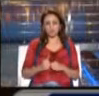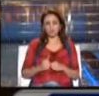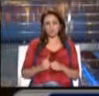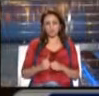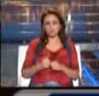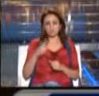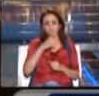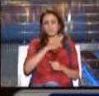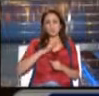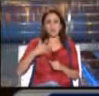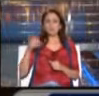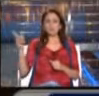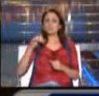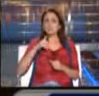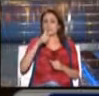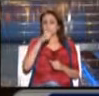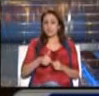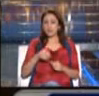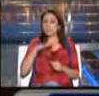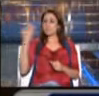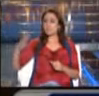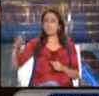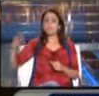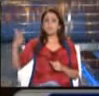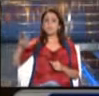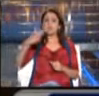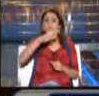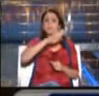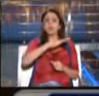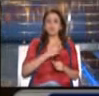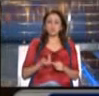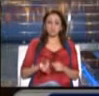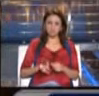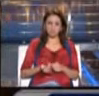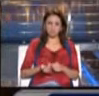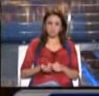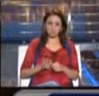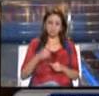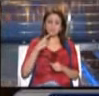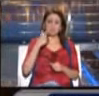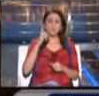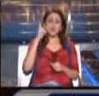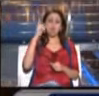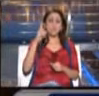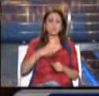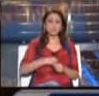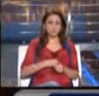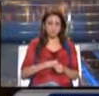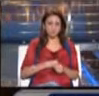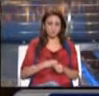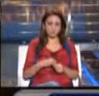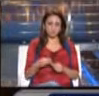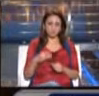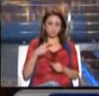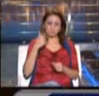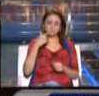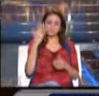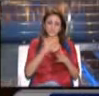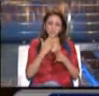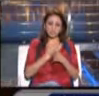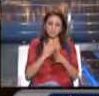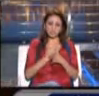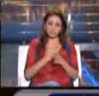واحد مقهور وميت منه العدد ده كله وشايف في المكان دوت. واول حاجة انا على يقين وثقة، وهو ده سبب اللي انا بقول لك